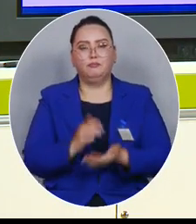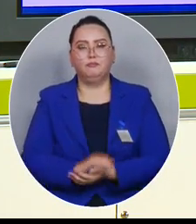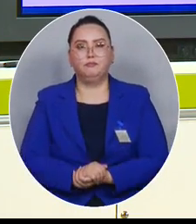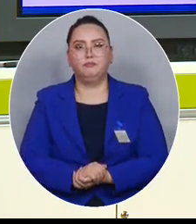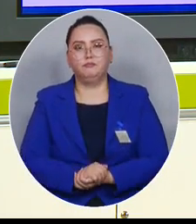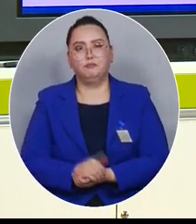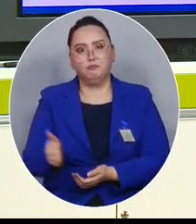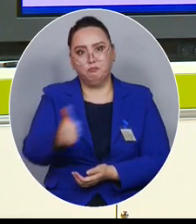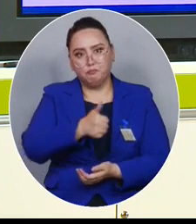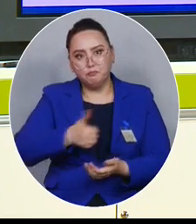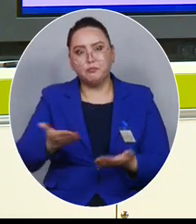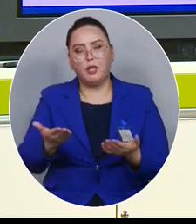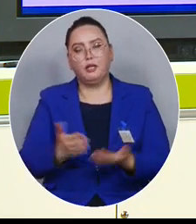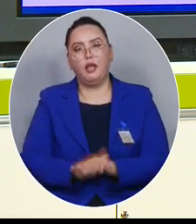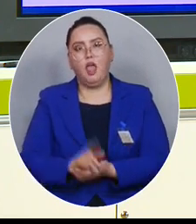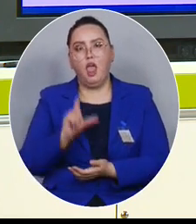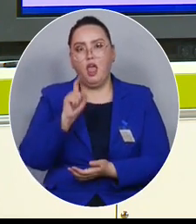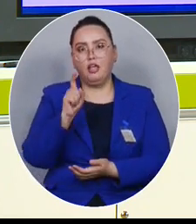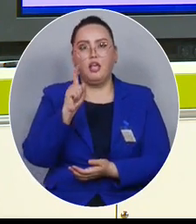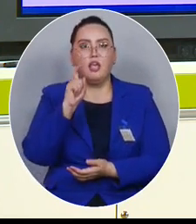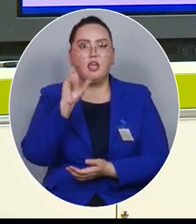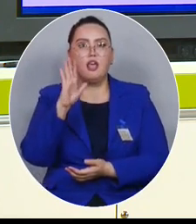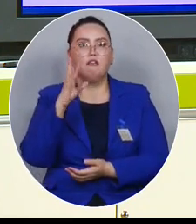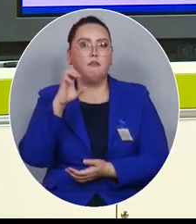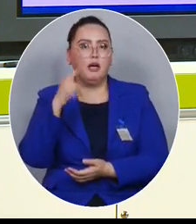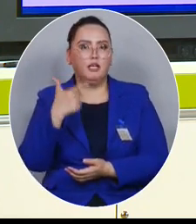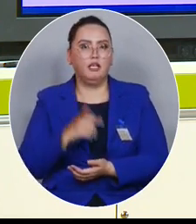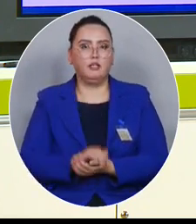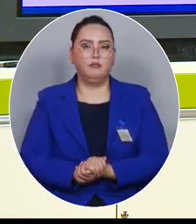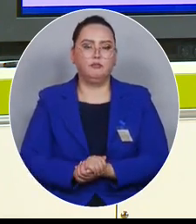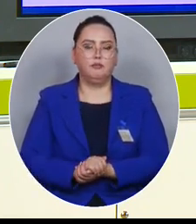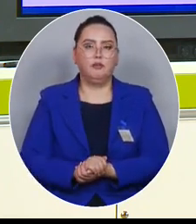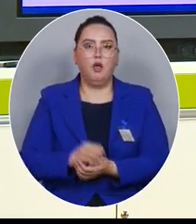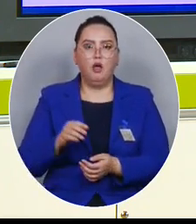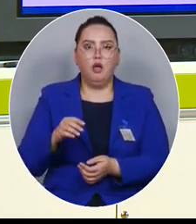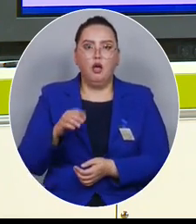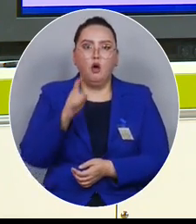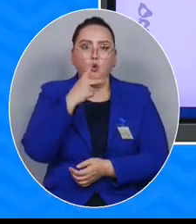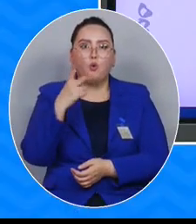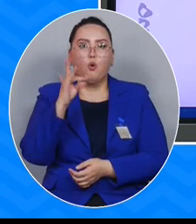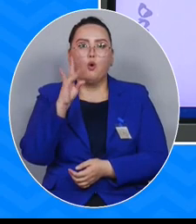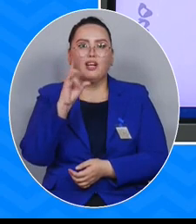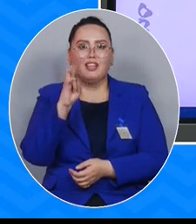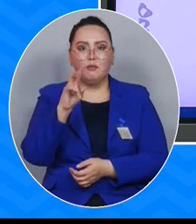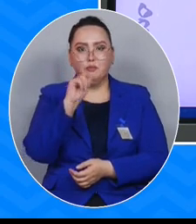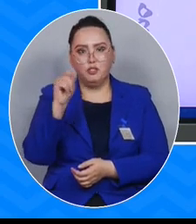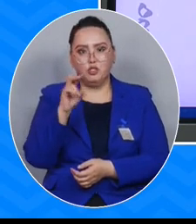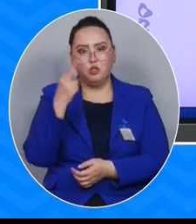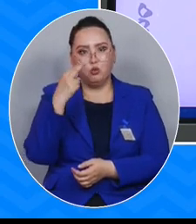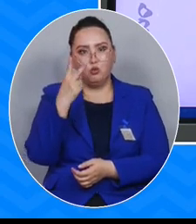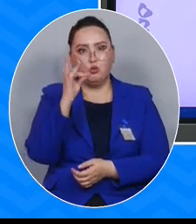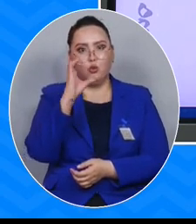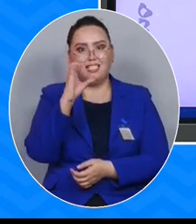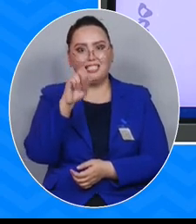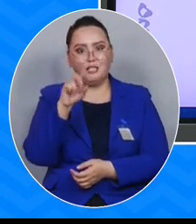Зааганагайд бүгдөөрээс сай ихиң хэб майгуу даас өнөөдерийн шалаголон дээр аласан дөрслан бичиг хүрныйн мэжгэгсэгсан хэб майгий хэрхэйн яжайжлах